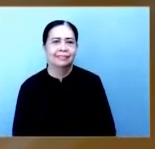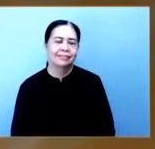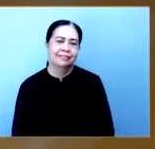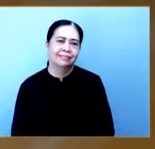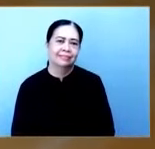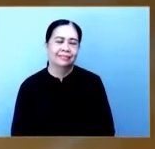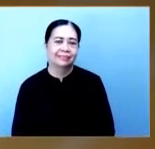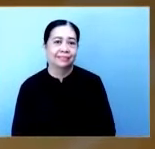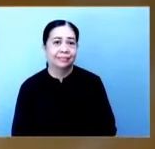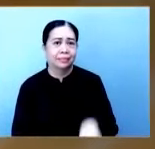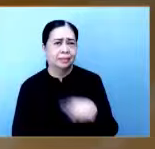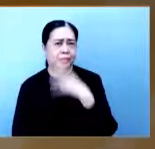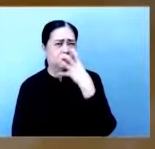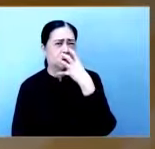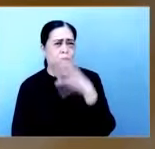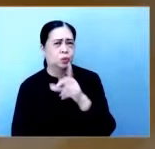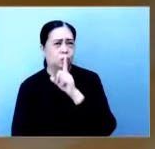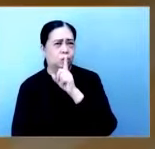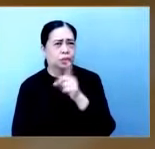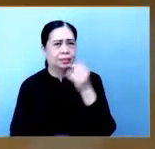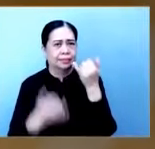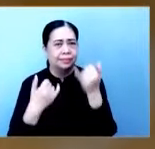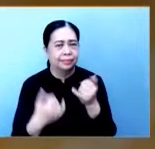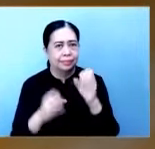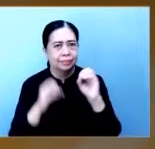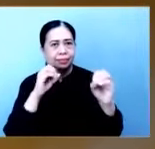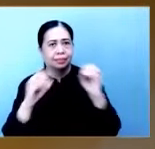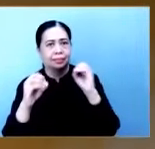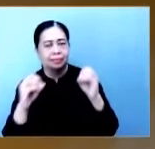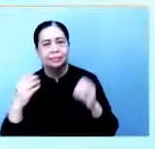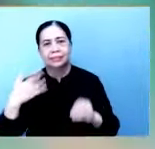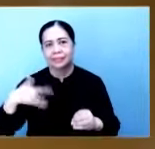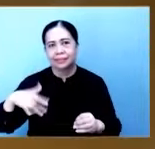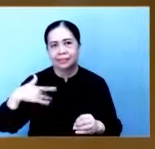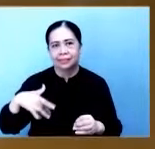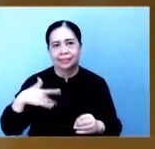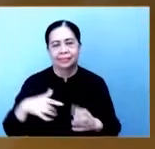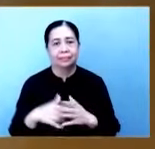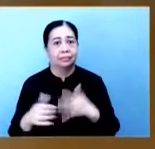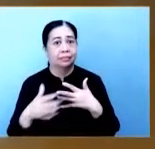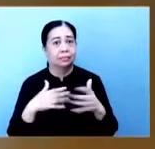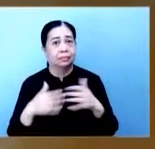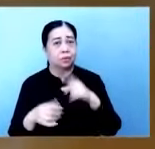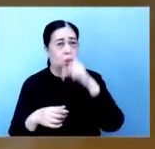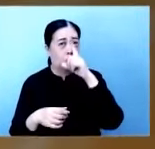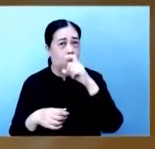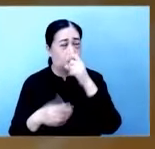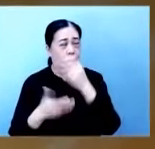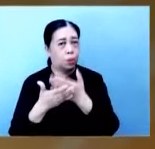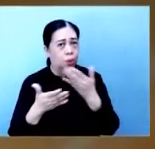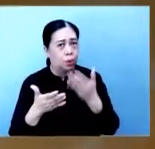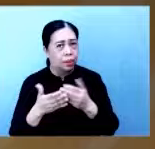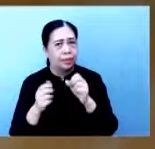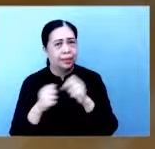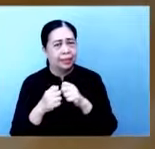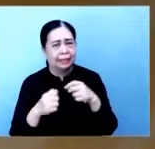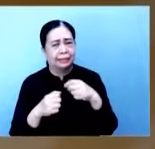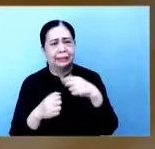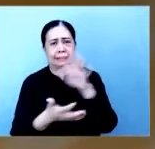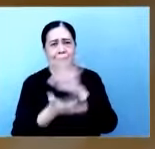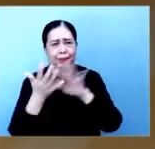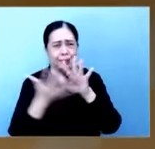Sa tindi ng init ngayon, kanya-kanyang diskarte ang labanan. Kahit mga lumang gamit na pinagmekus-mekus lang,